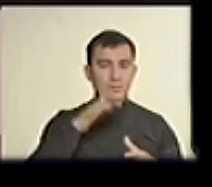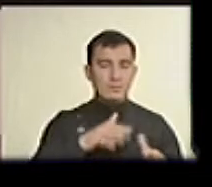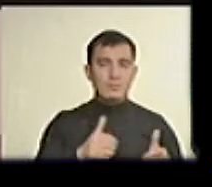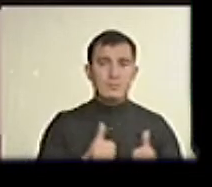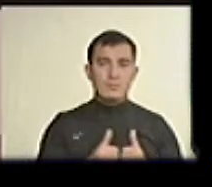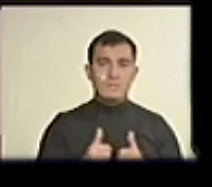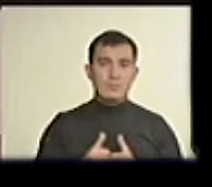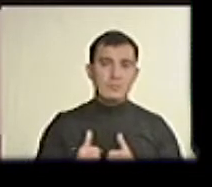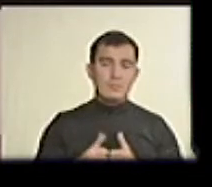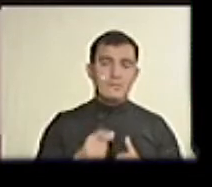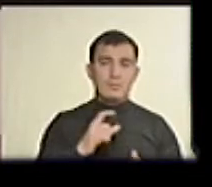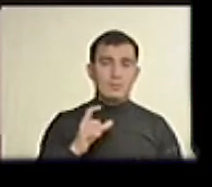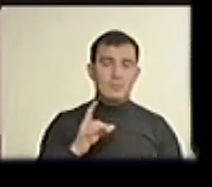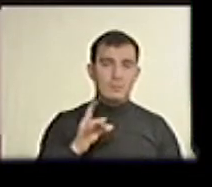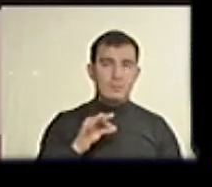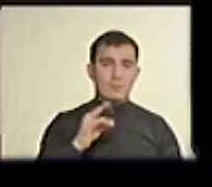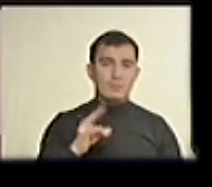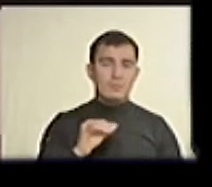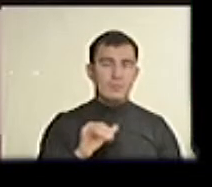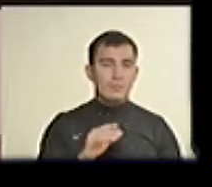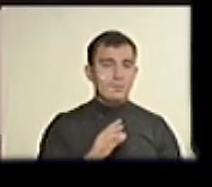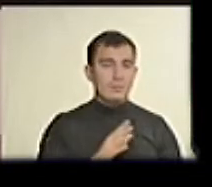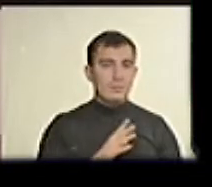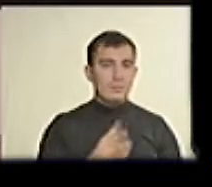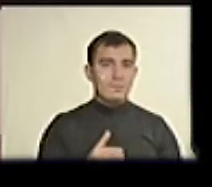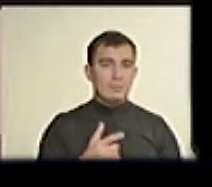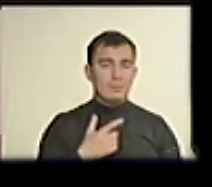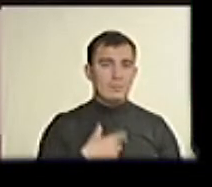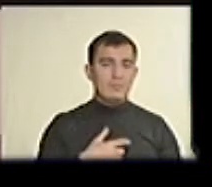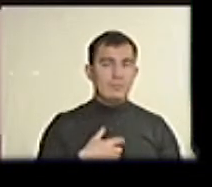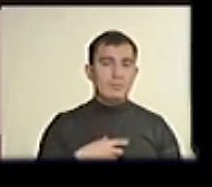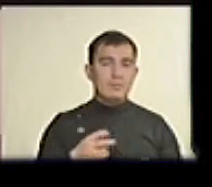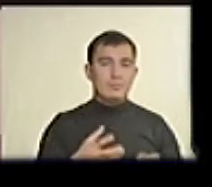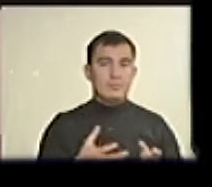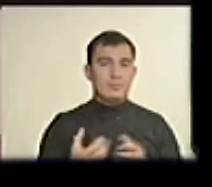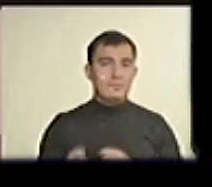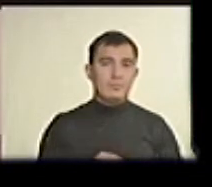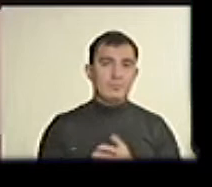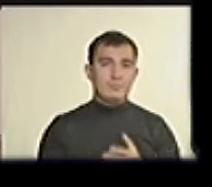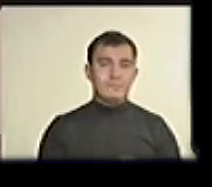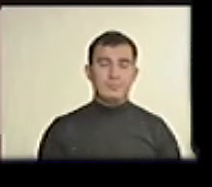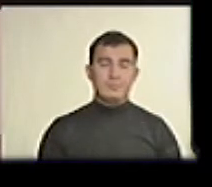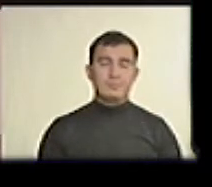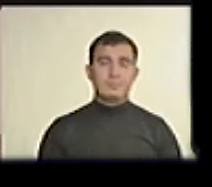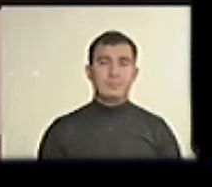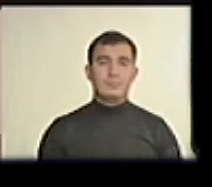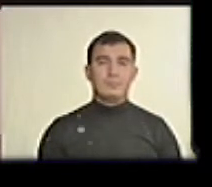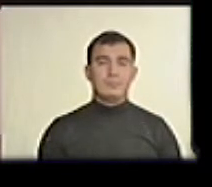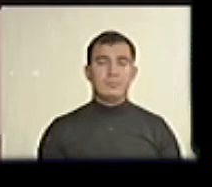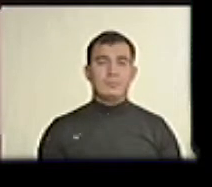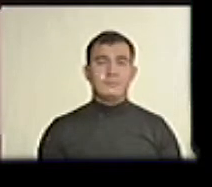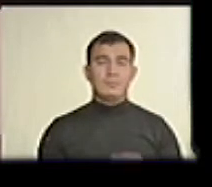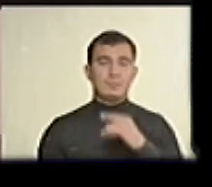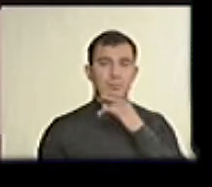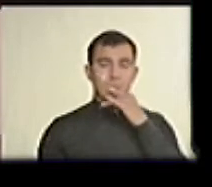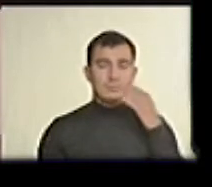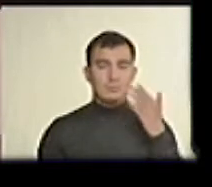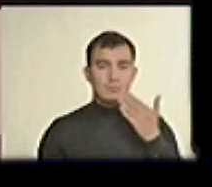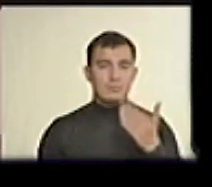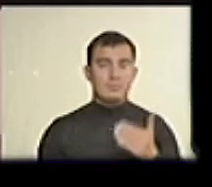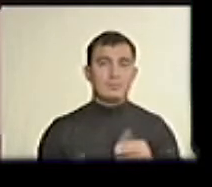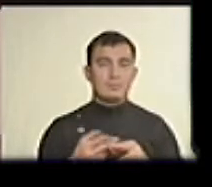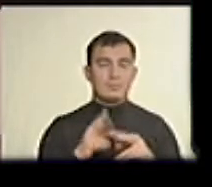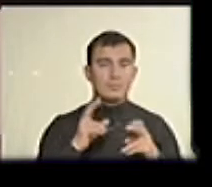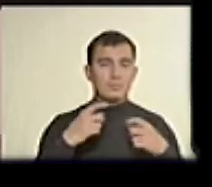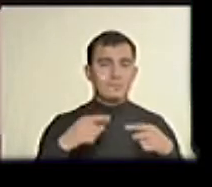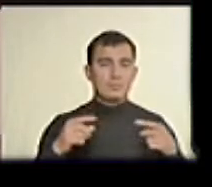hududlar Eron hududida edi. Uni o'ziniki qilib olish. Uchinchi tamoyil Rossiya va boshqa